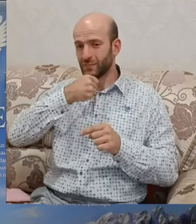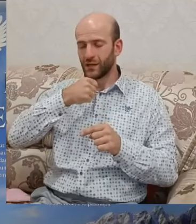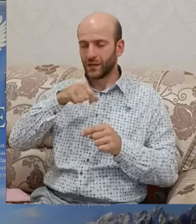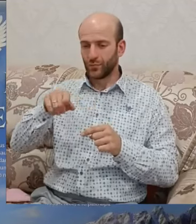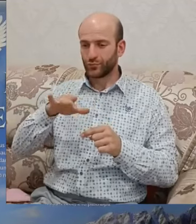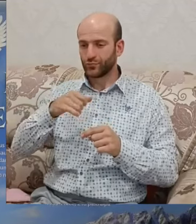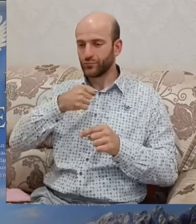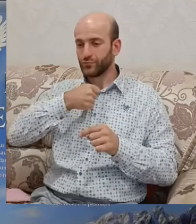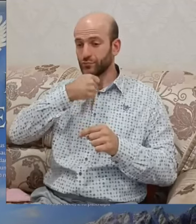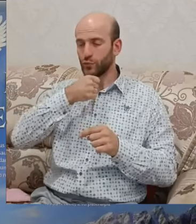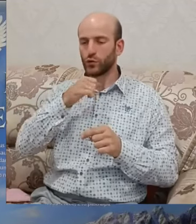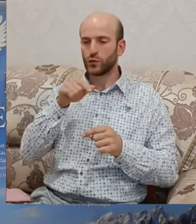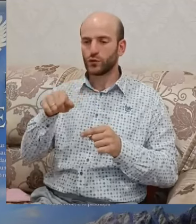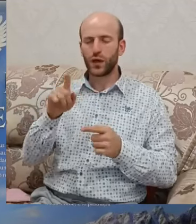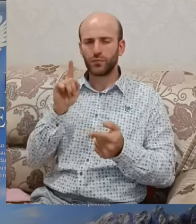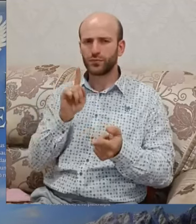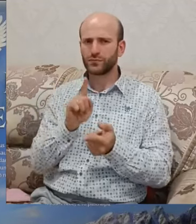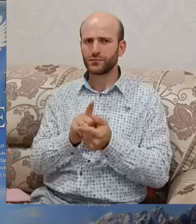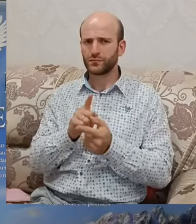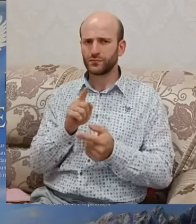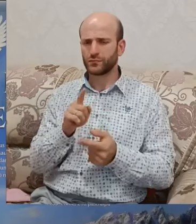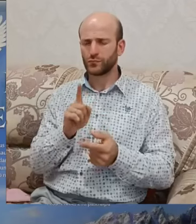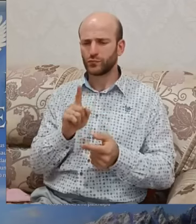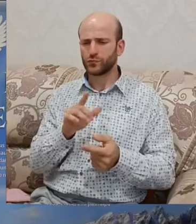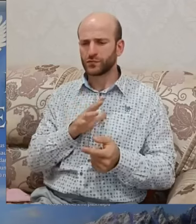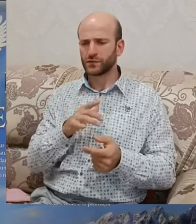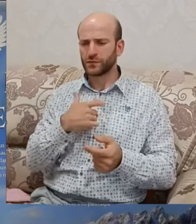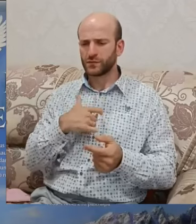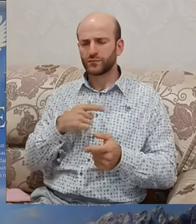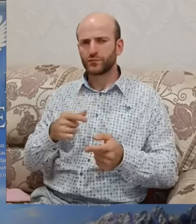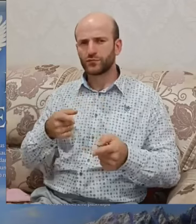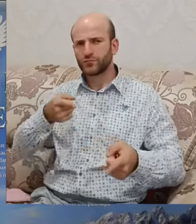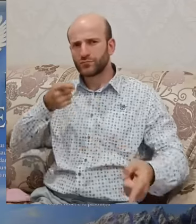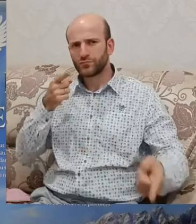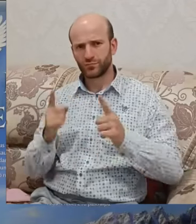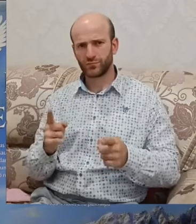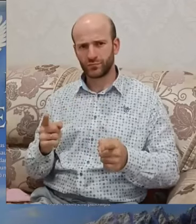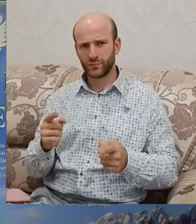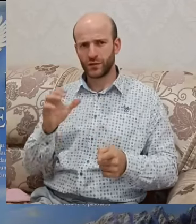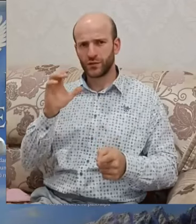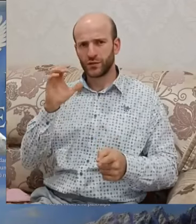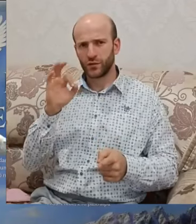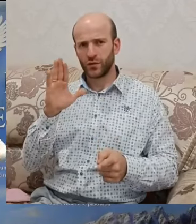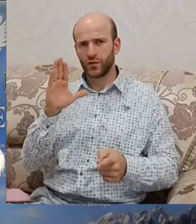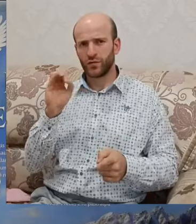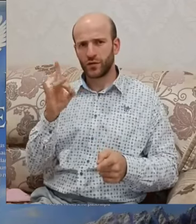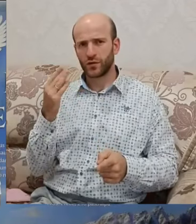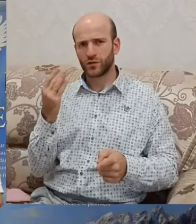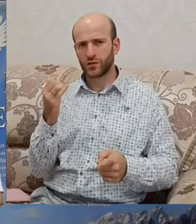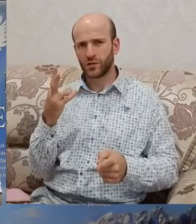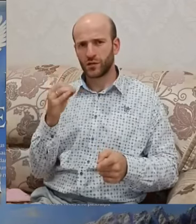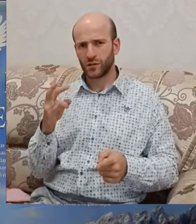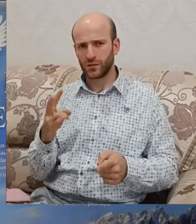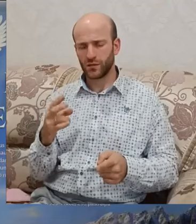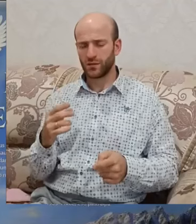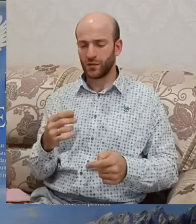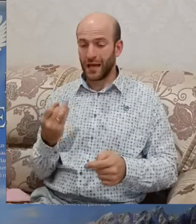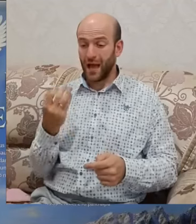достичь совершенства. Man gera, kai tai skaitau. Мне хорошо, когда я Nes tai apie mane. Потому что это о мне.